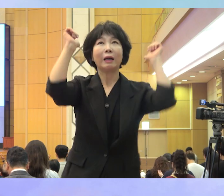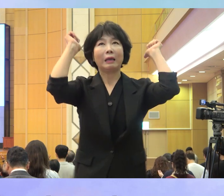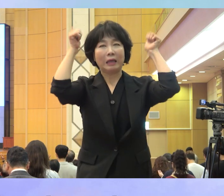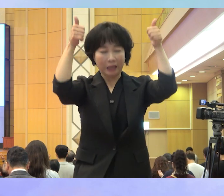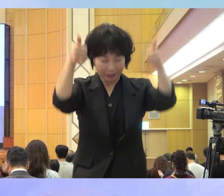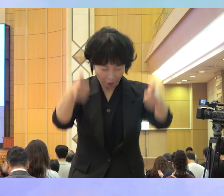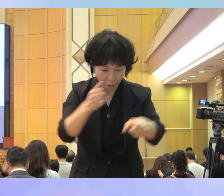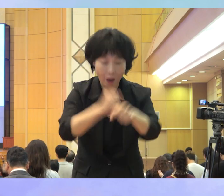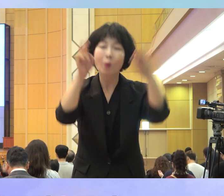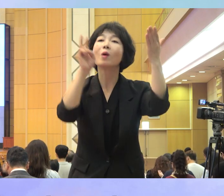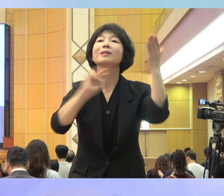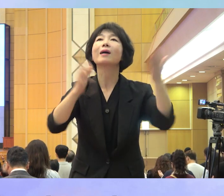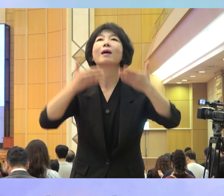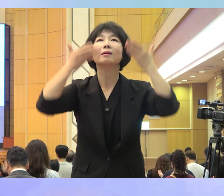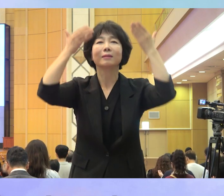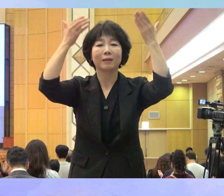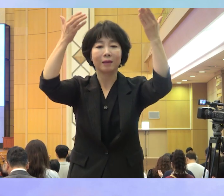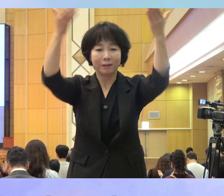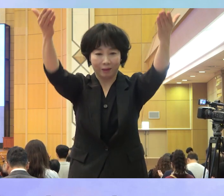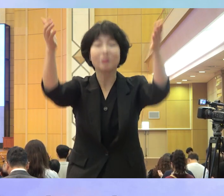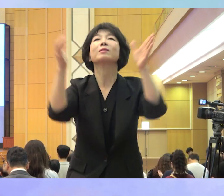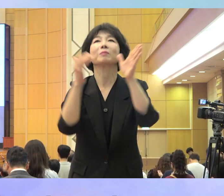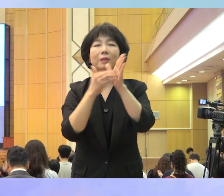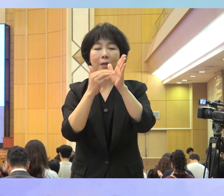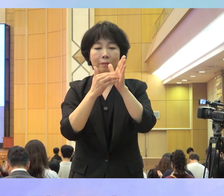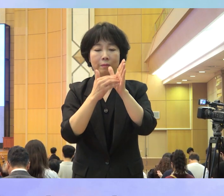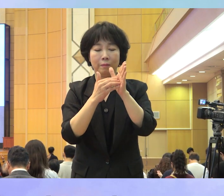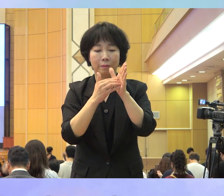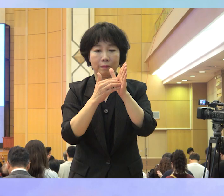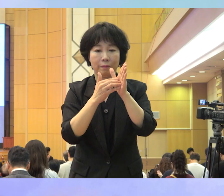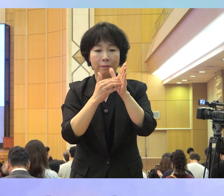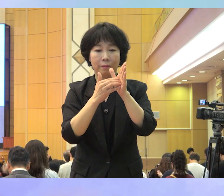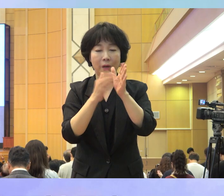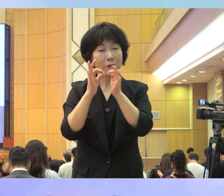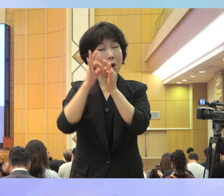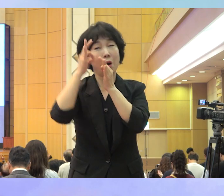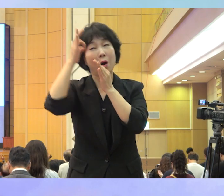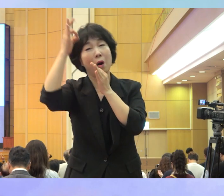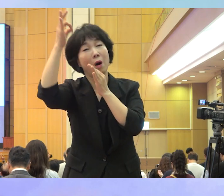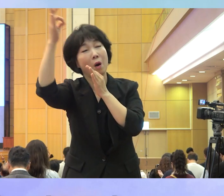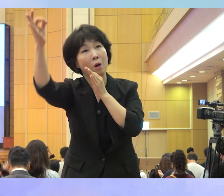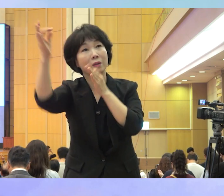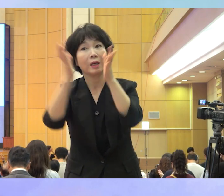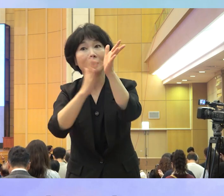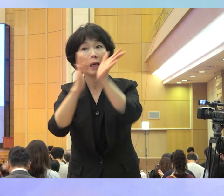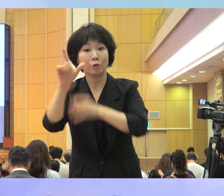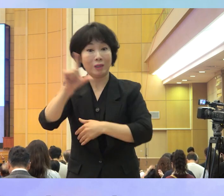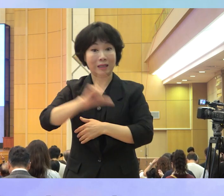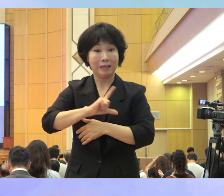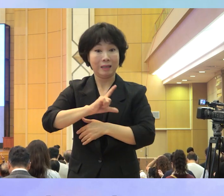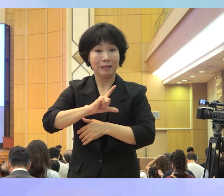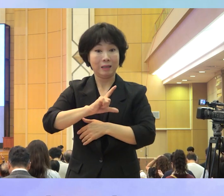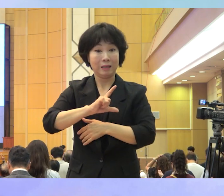경배하며 찬양을 올려드립니다. 영원토록 그 이름을